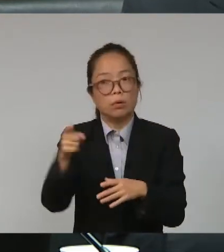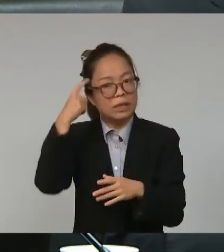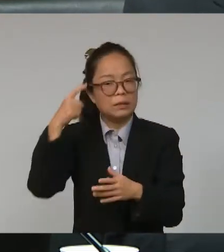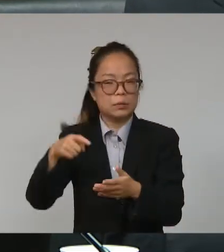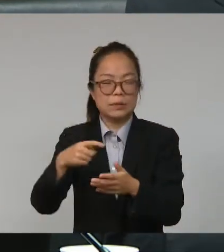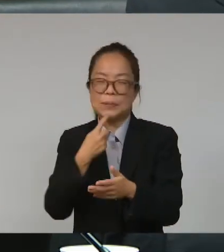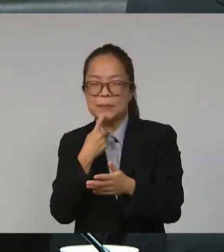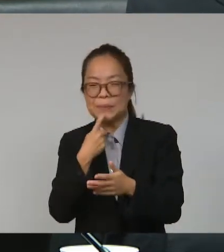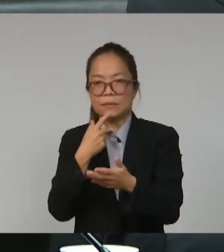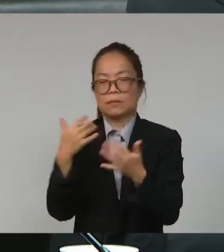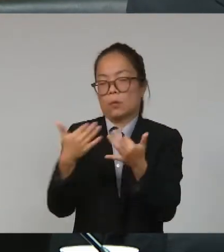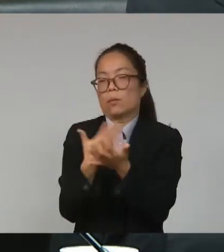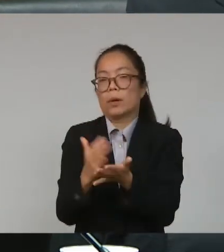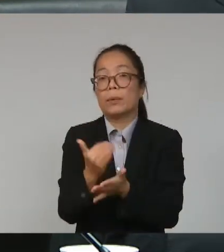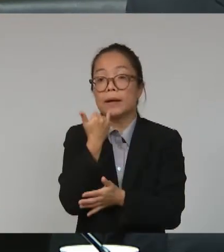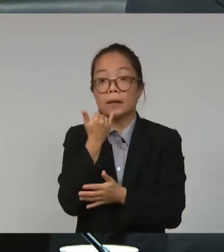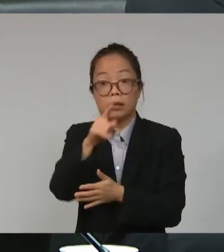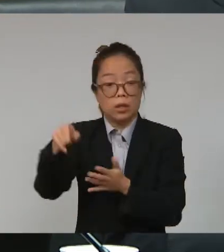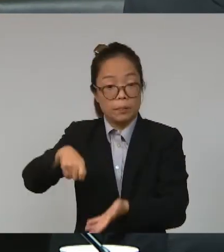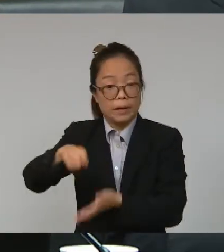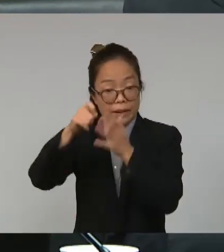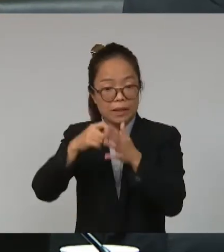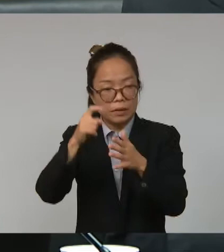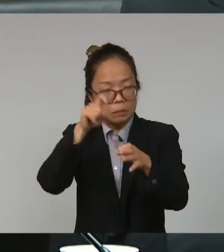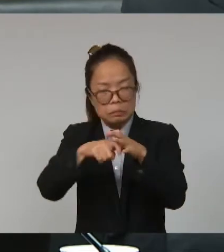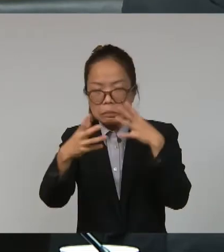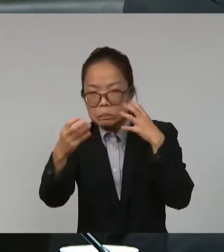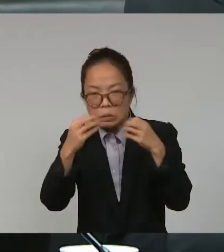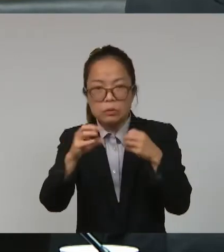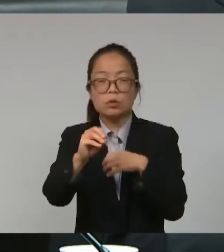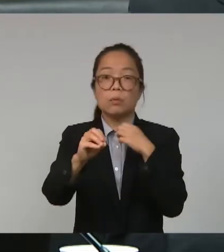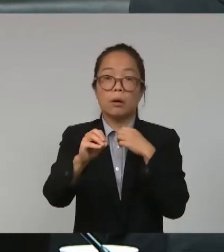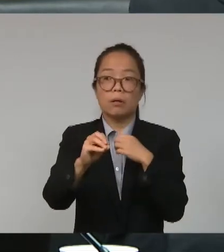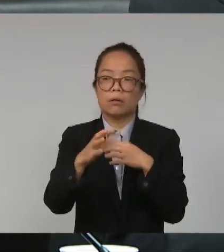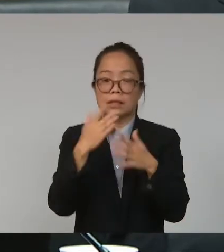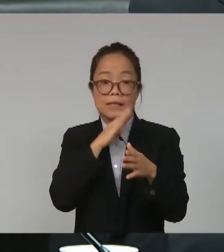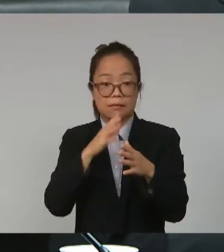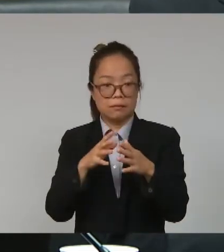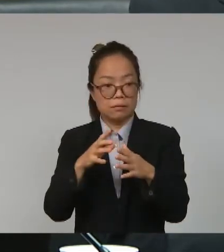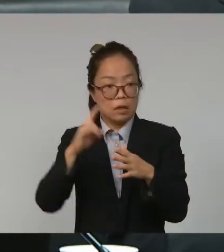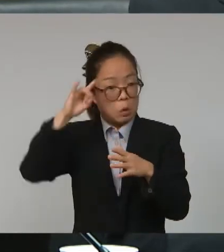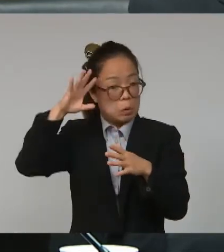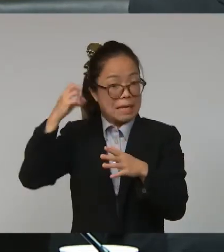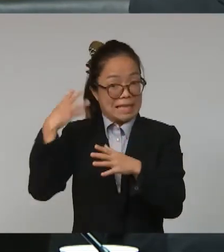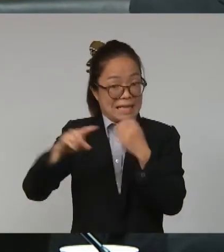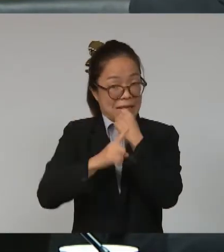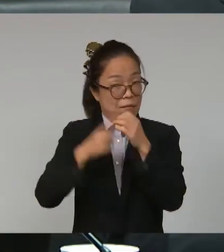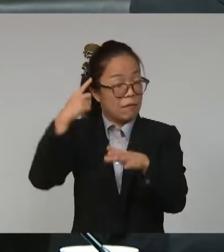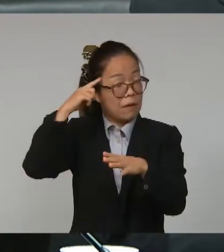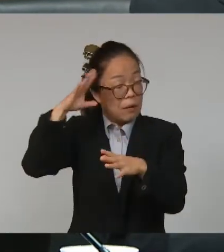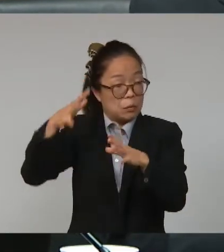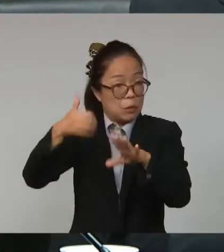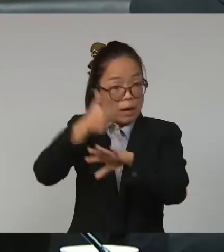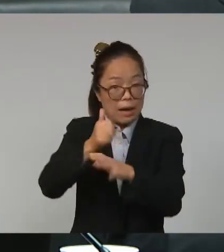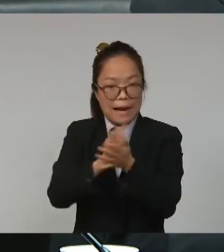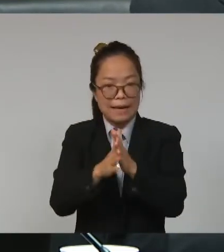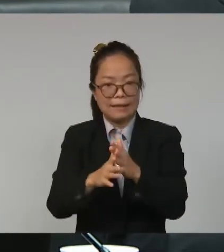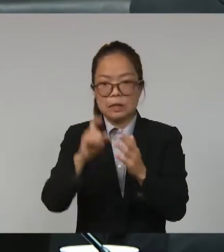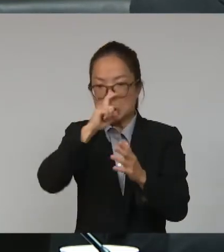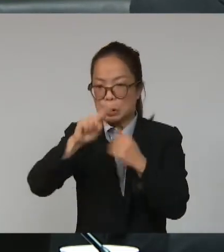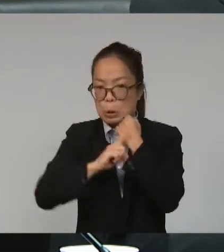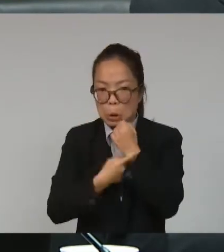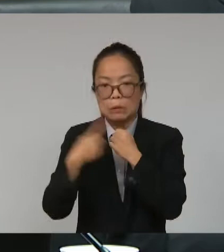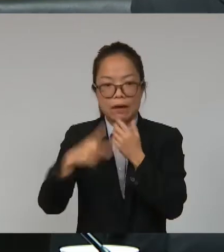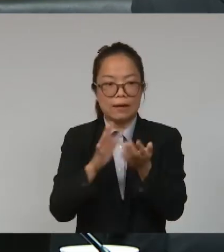哈。贵会提到说，是不是有标的不明的状况啊？到底是创制还是复决？哈，首先我们要讲哦，这